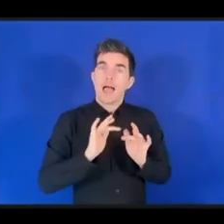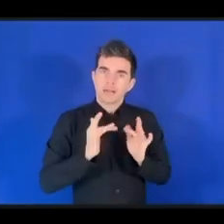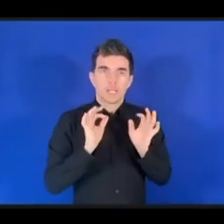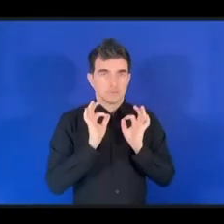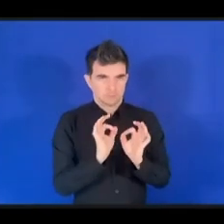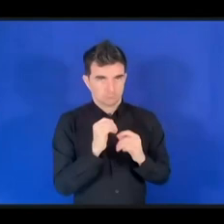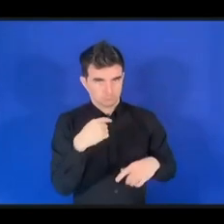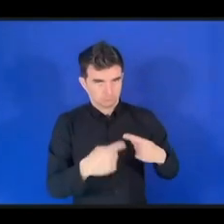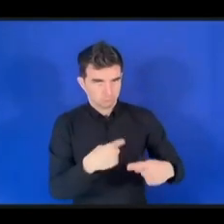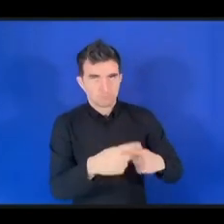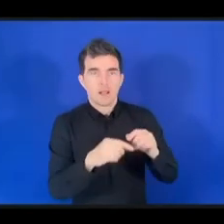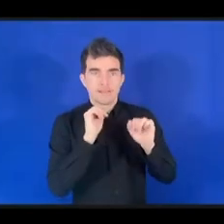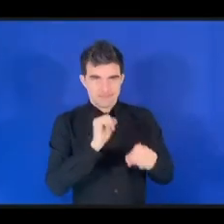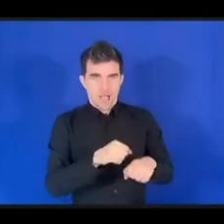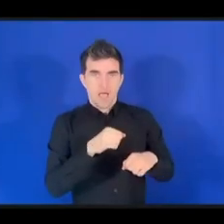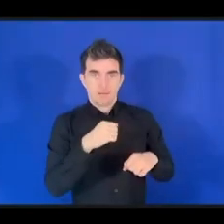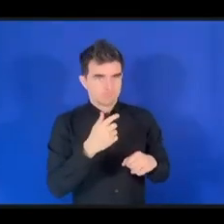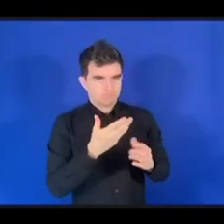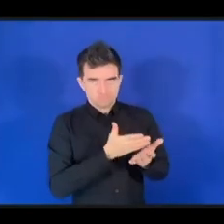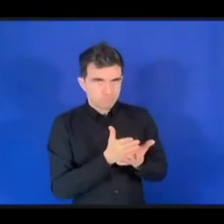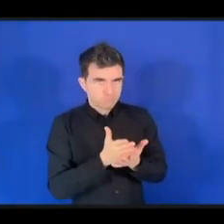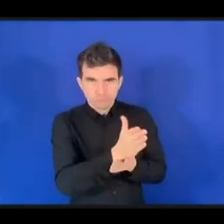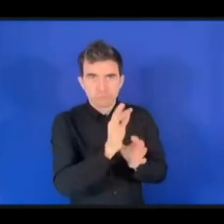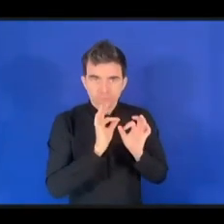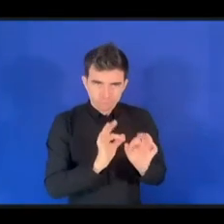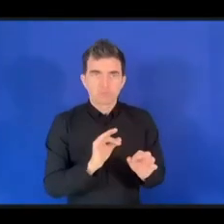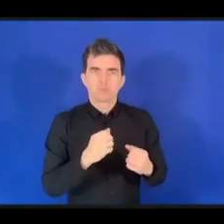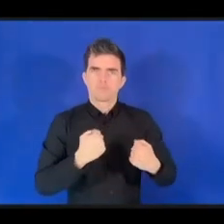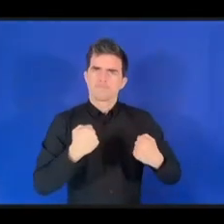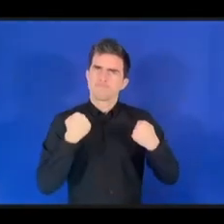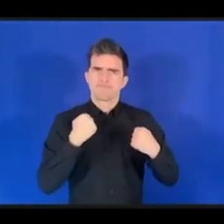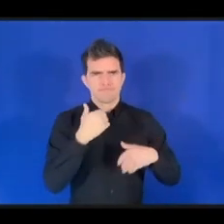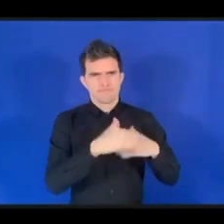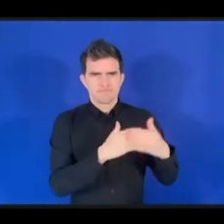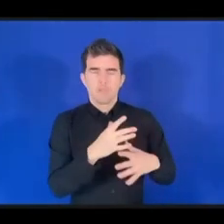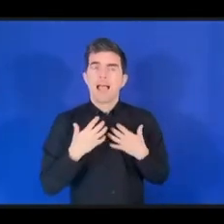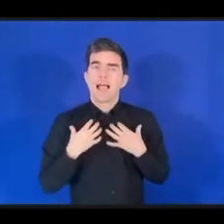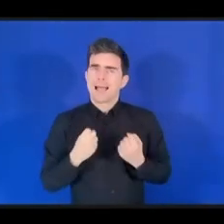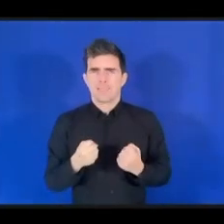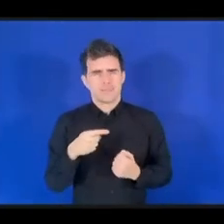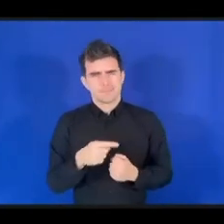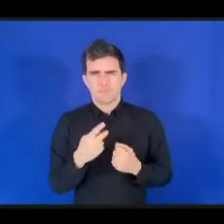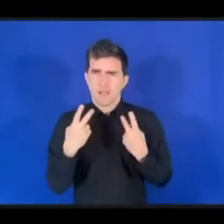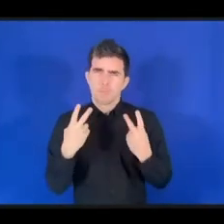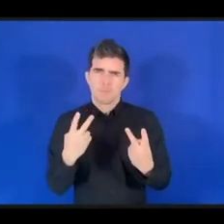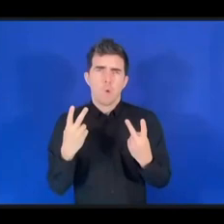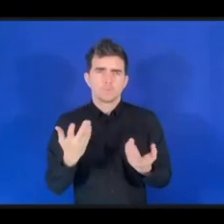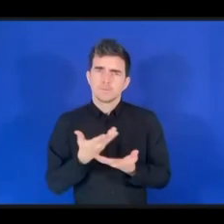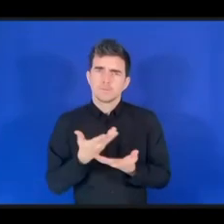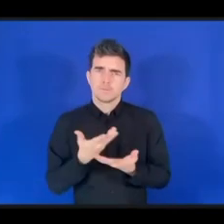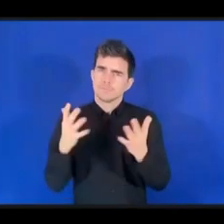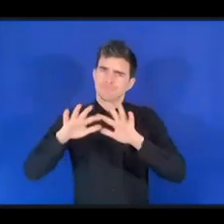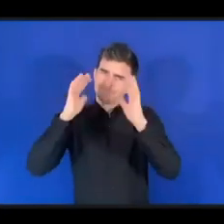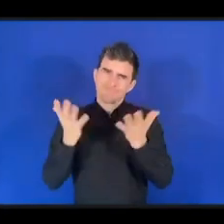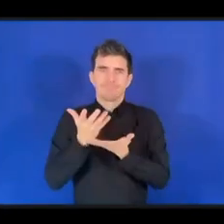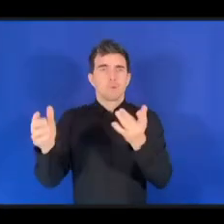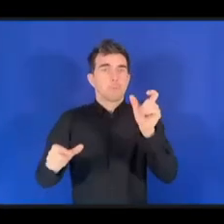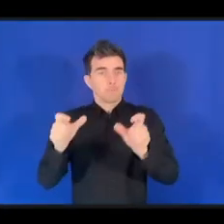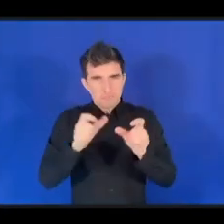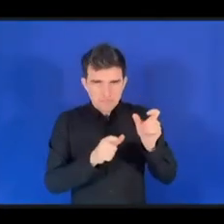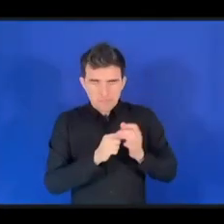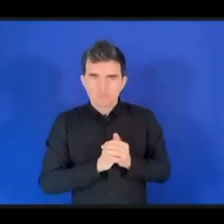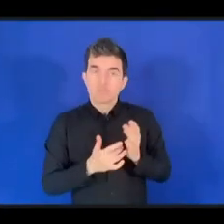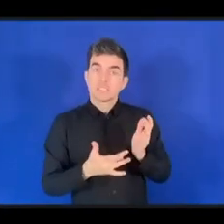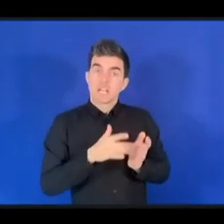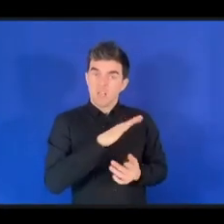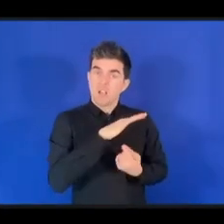est essentielle et fondamentale pour la la communauté mondiale la communauté technique partage une un